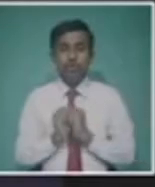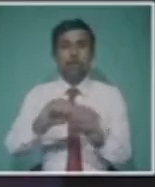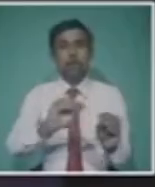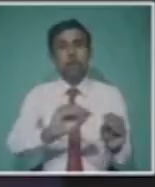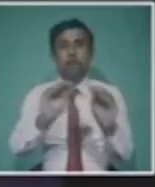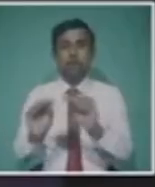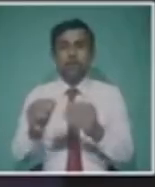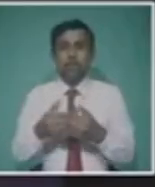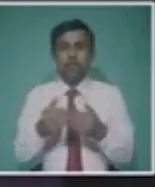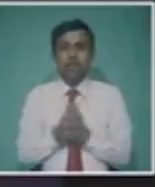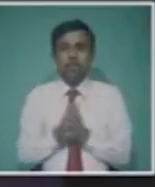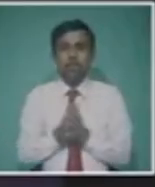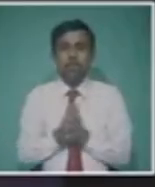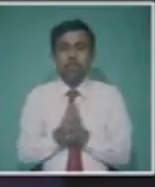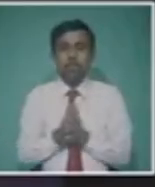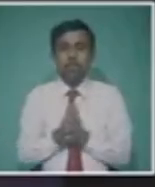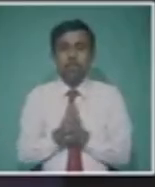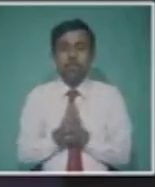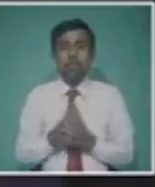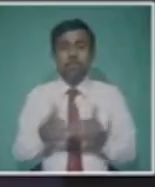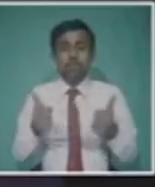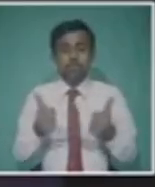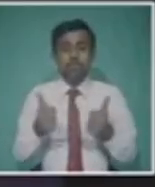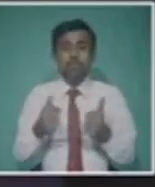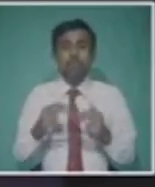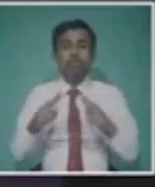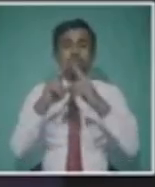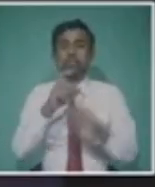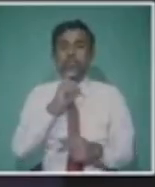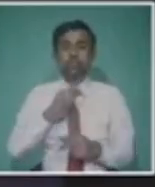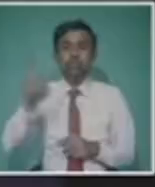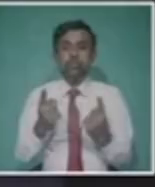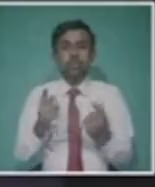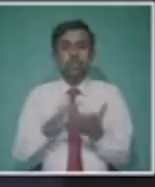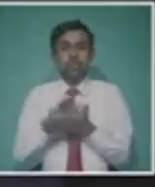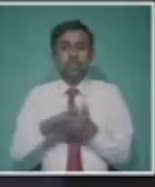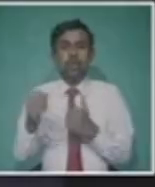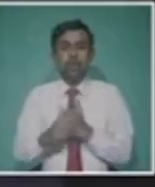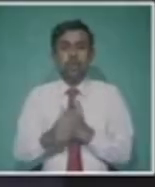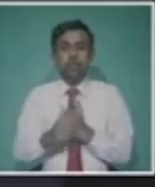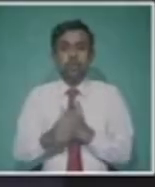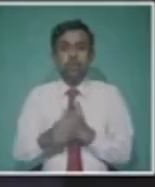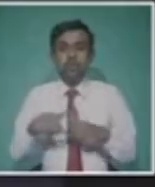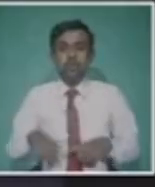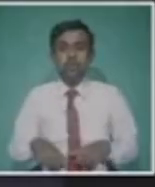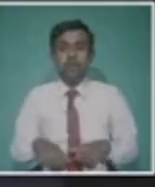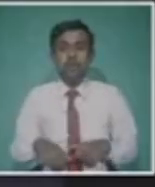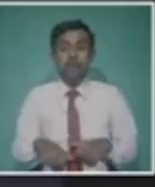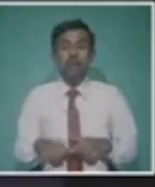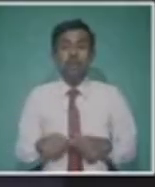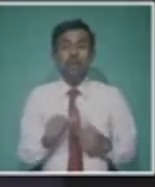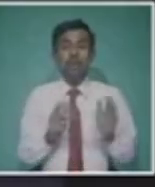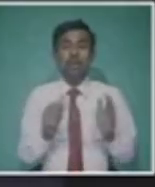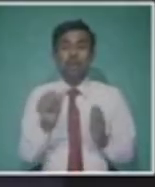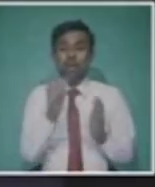වුණාට පස්සේ තමන් දැනගන්න ඕන තමන් ගැටෙන්න සුප්‍රීම කෝට් එකට යන්න පුළුවන් විදිහට ඒ අවශ්‍යතාවය හදාගන්න. නැත්නම් අද ඉන්න වෘත්තිකෝ කසිප්පු නඩුවකට හරි